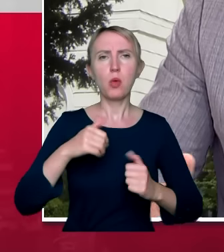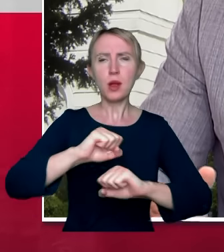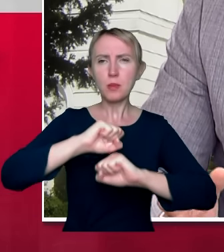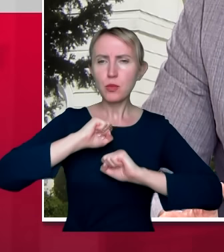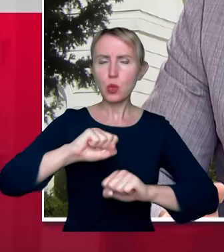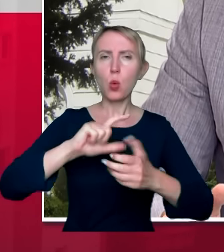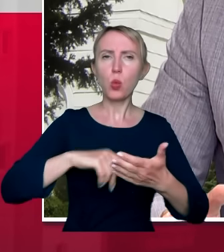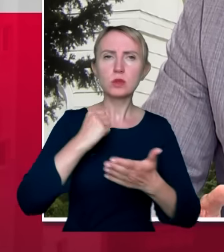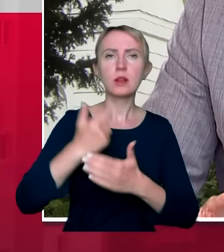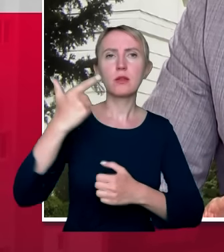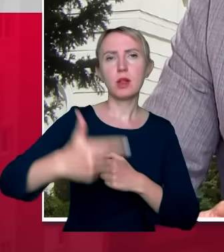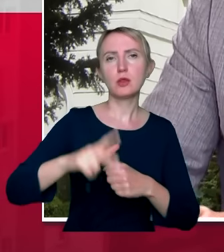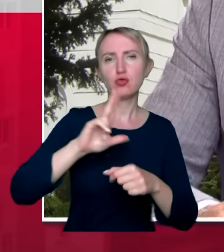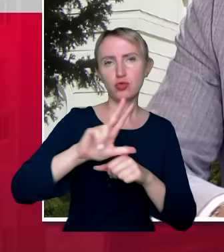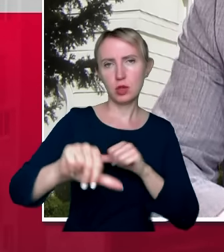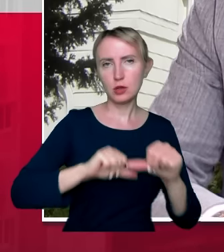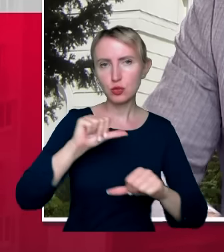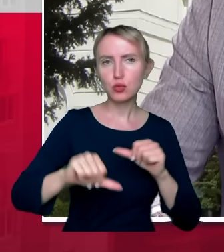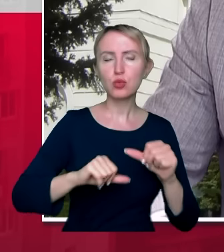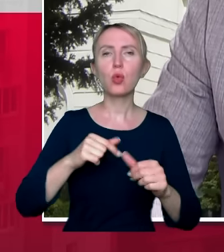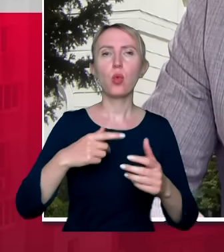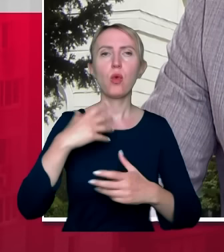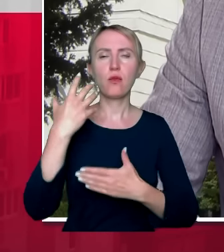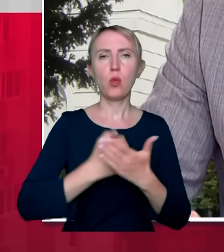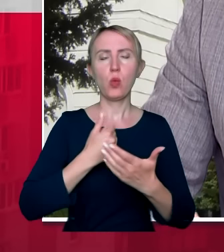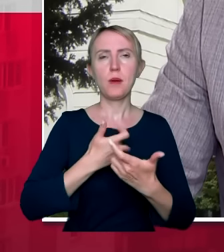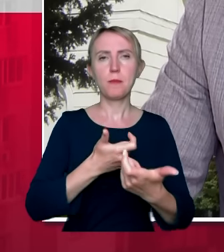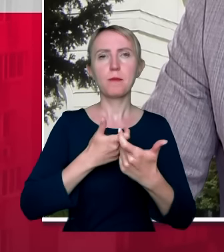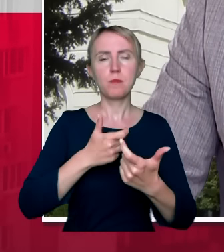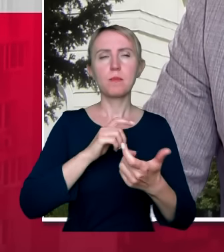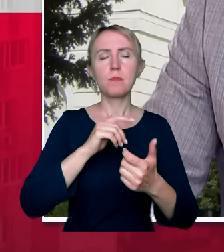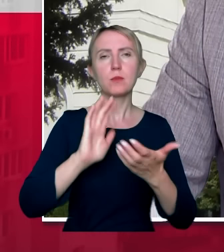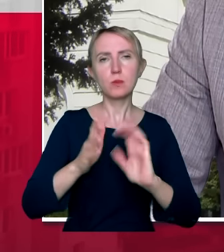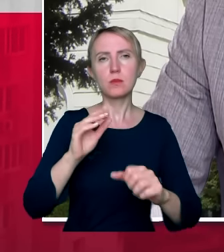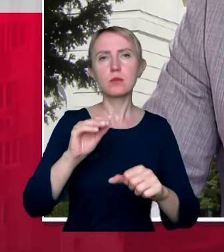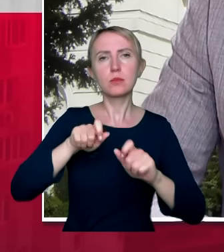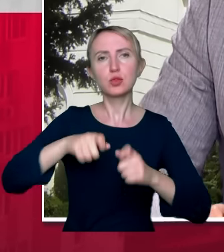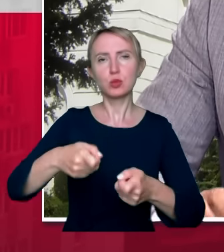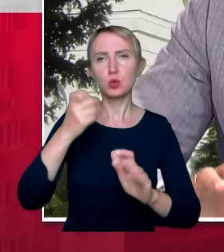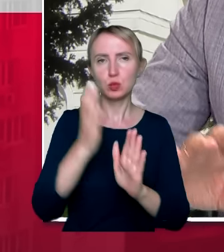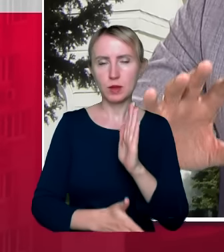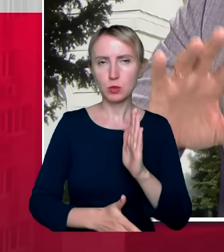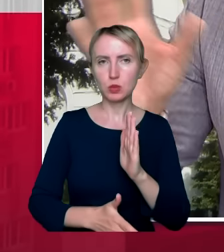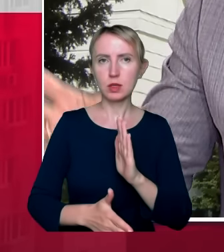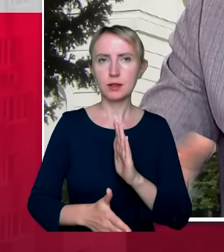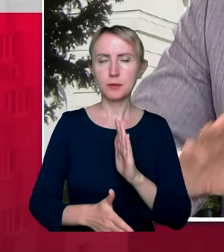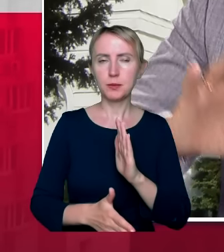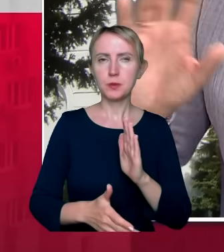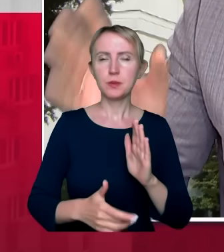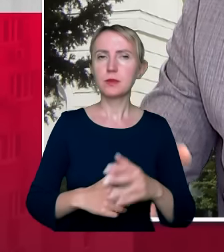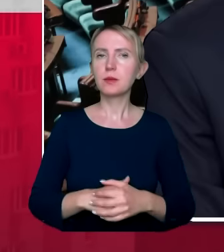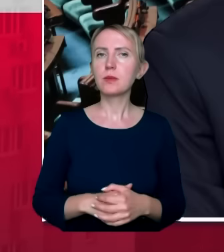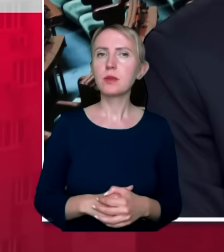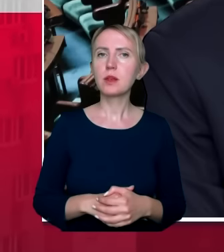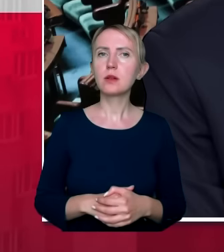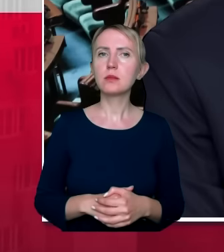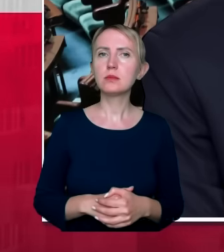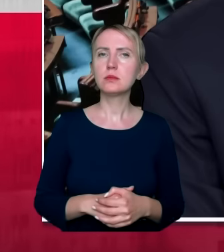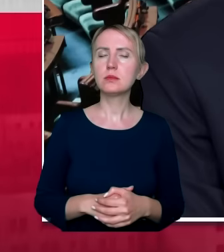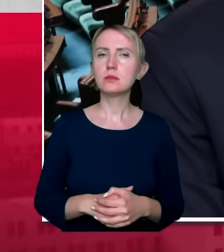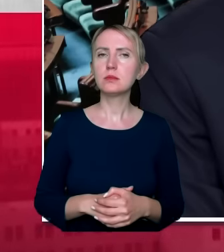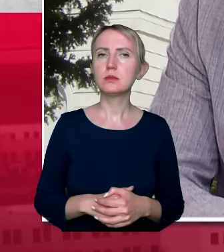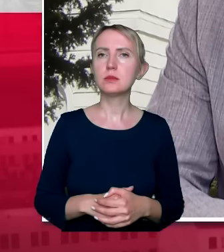ustawy z 2013 roku o użyciu środków przymusu bezpośredniego. Uważam, że w tym znaczeniu